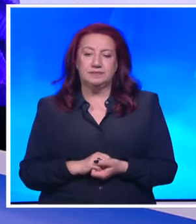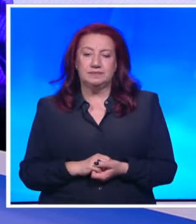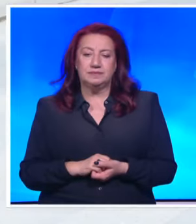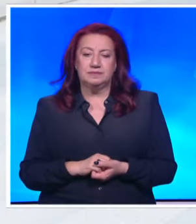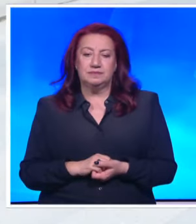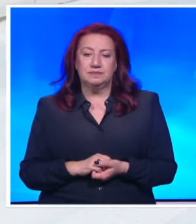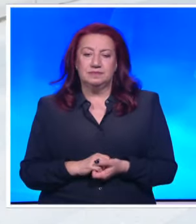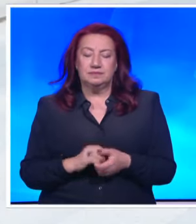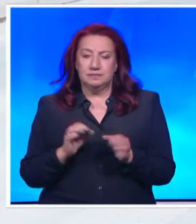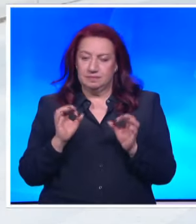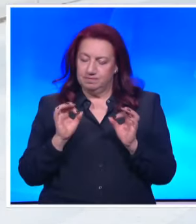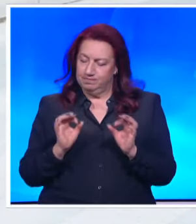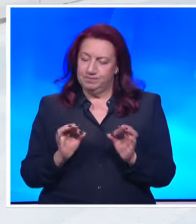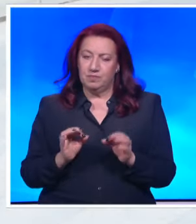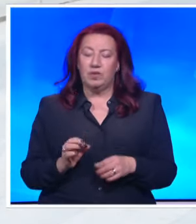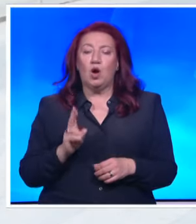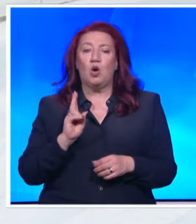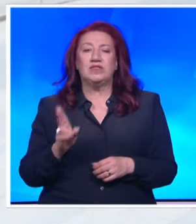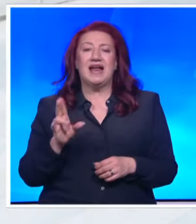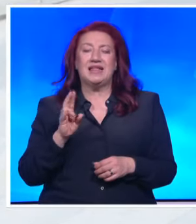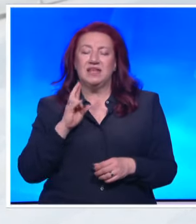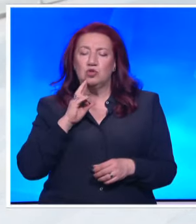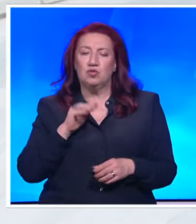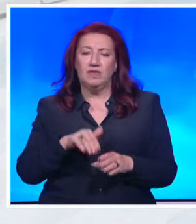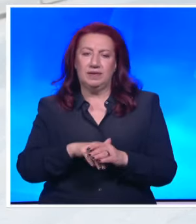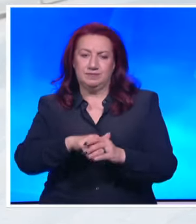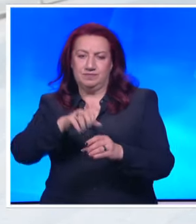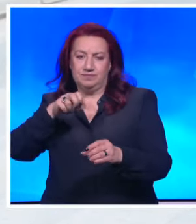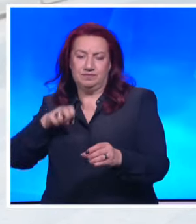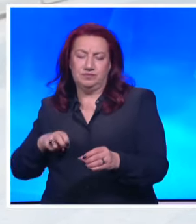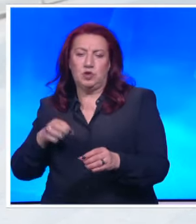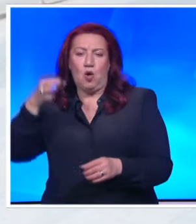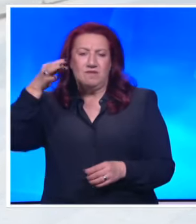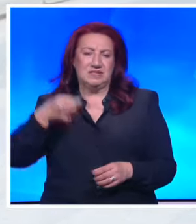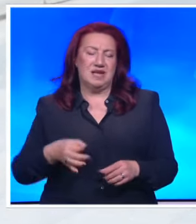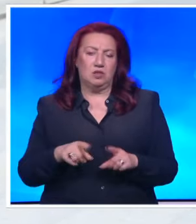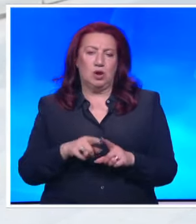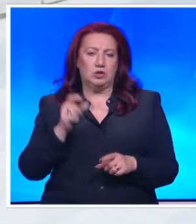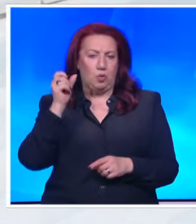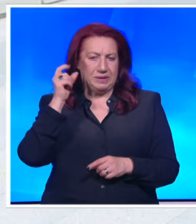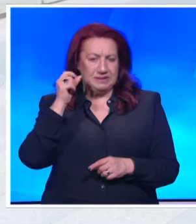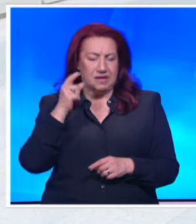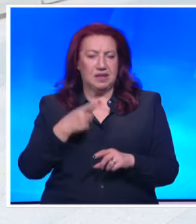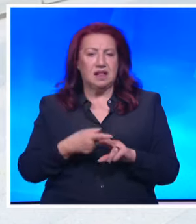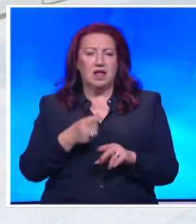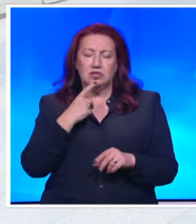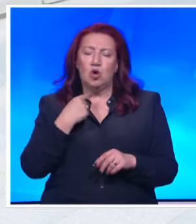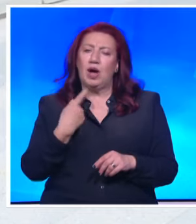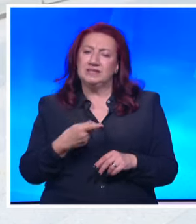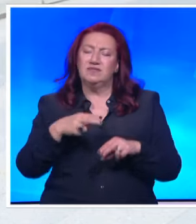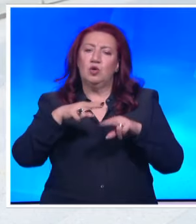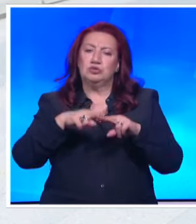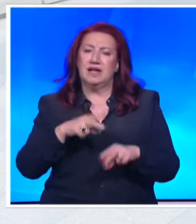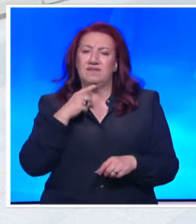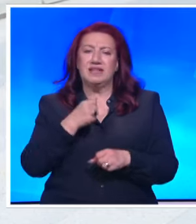Добър вечер. Наистина Корнелия Нинова се оттегли официално като председател на БСП, но обяви, че ще остане депутат и в 50-тото